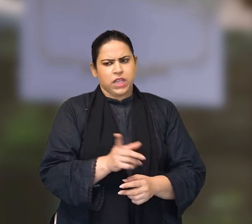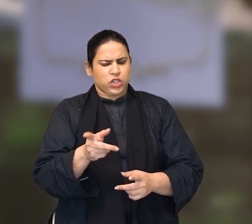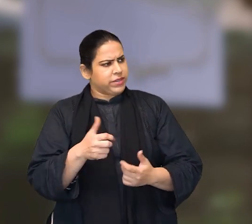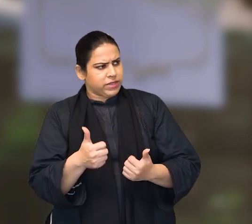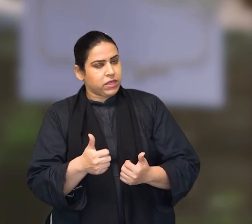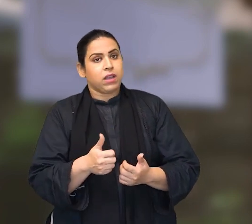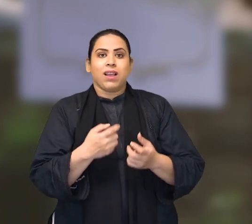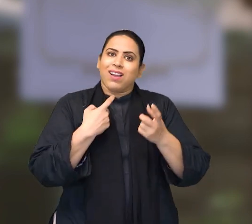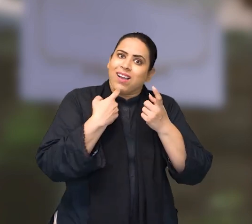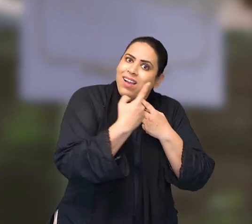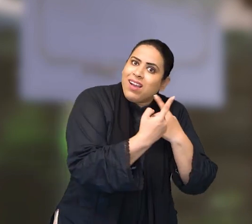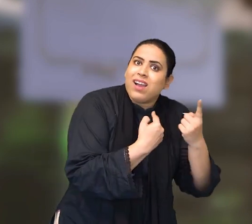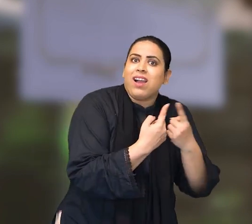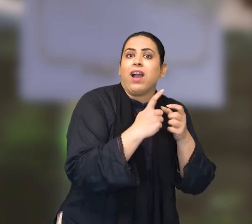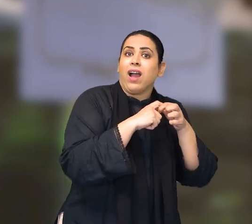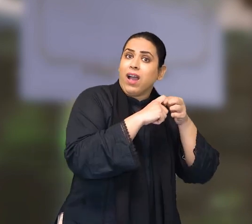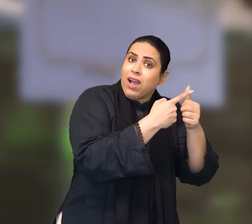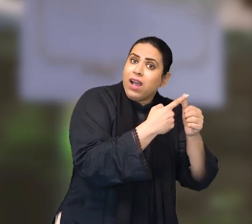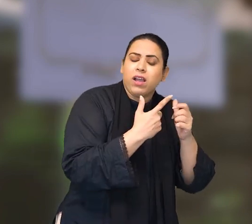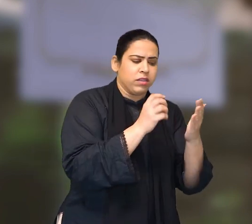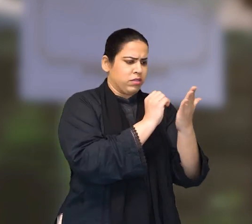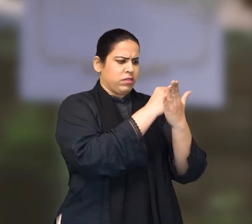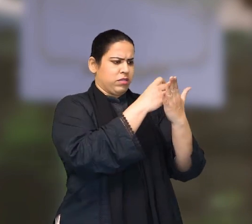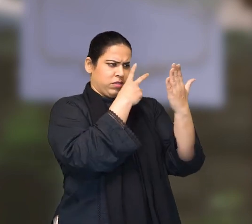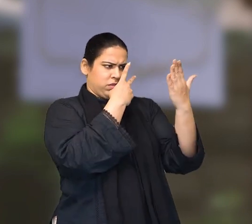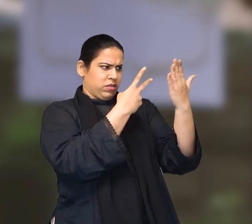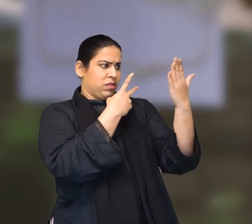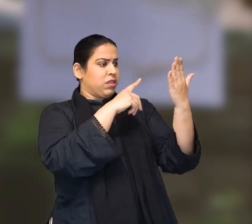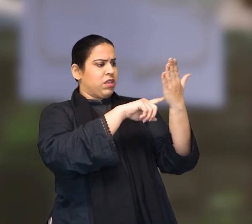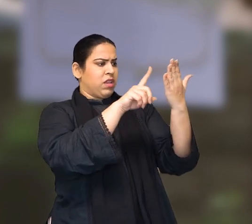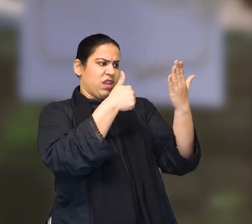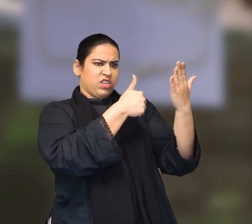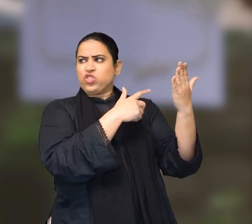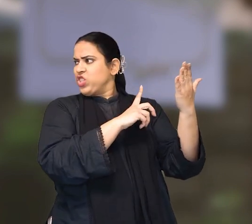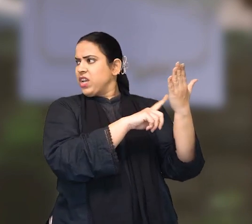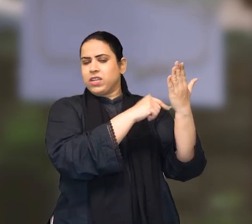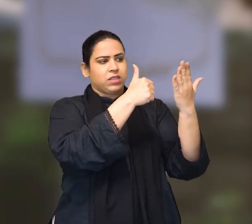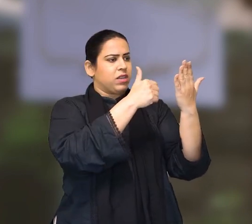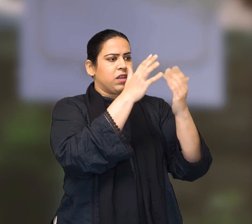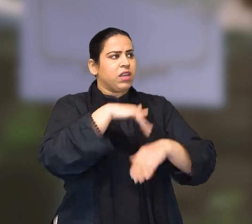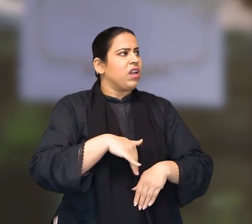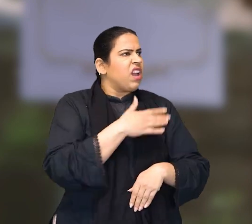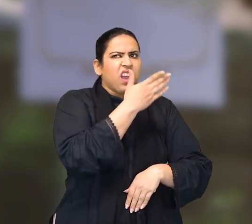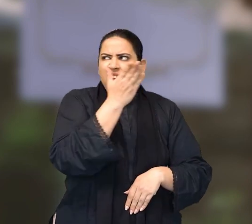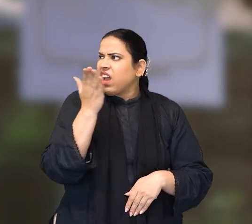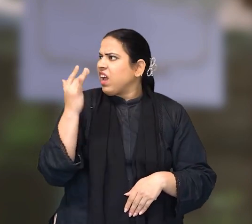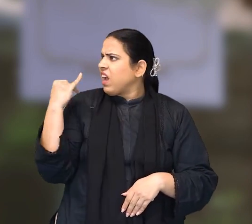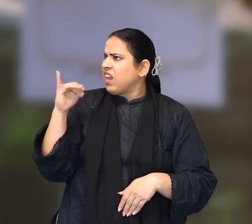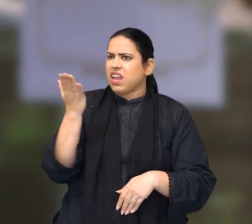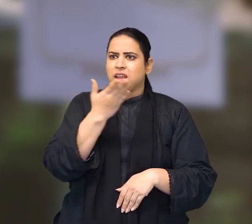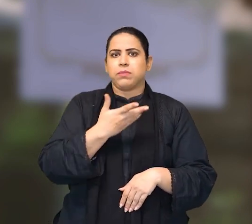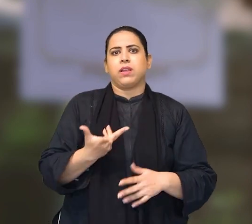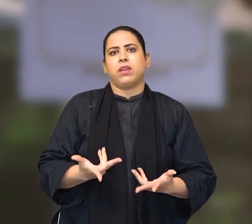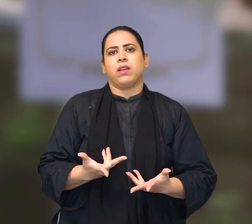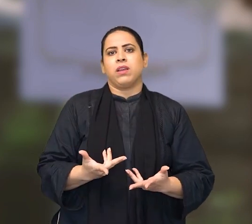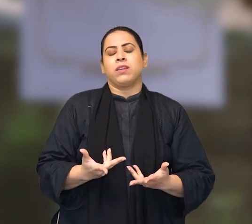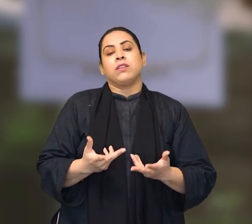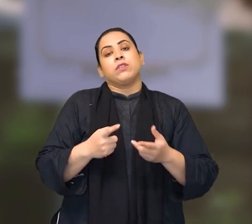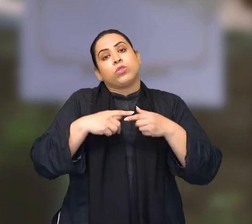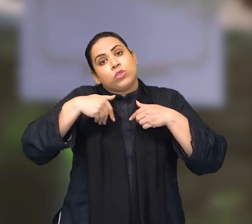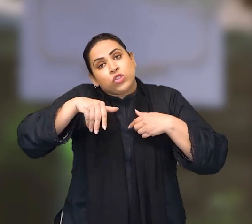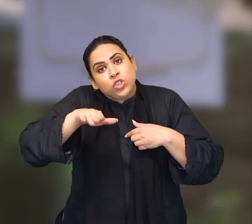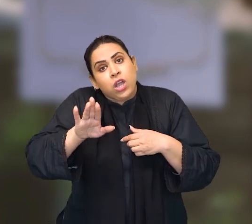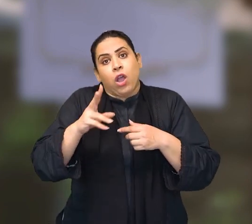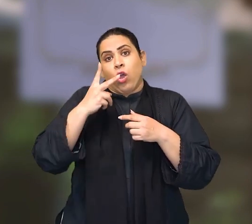चाहिए कि because when we see things on Instagram हमें सब कुछ अच्छा नज़र आ रहा होता है because that was the time we showing our best portfolio there. बट